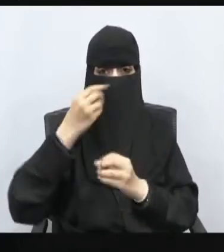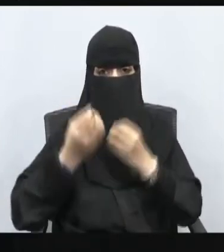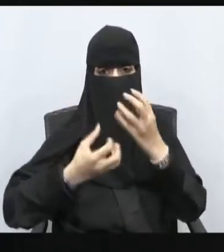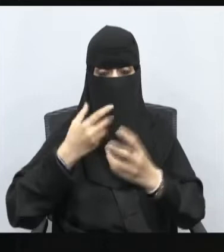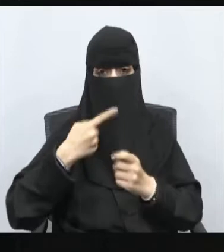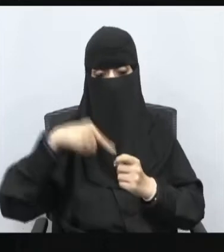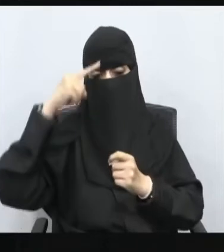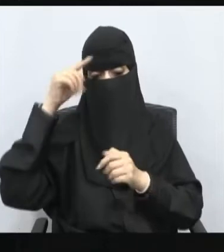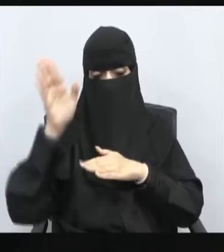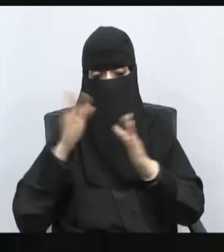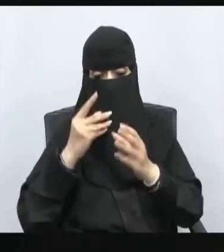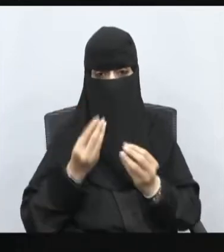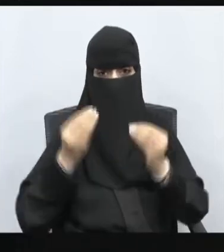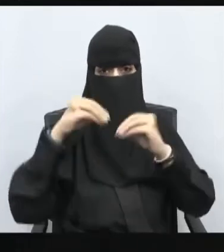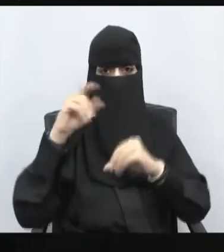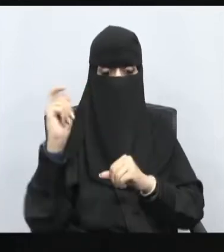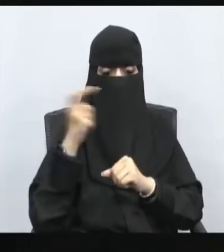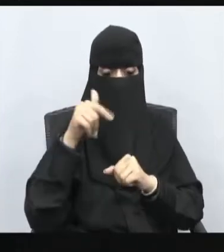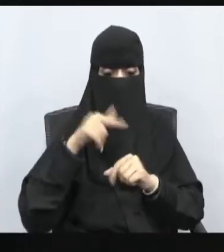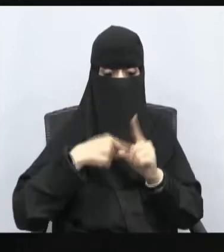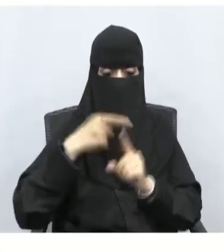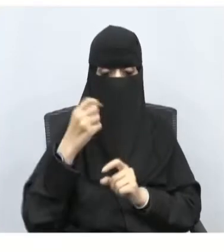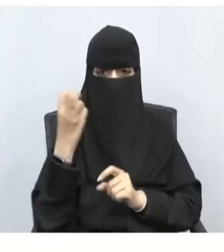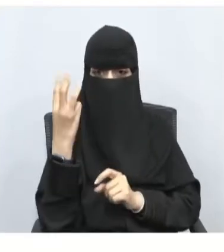فتزداد سرعة الصوت في الهواء من